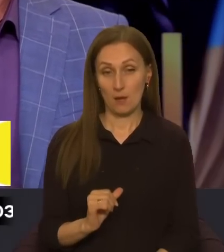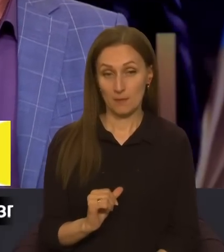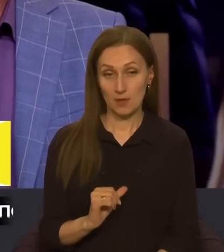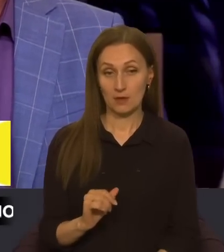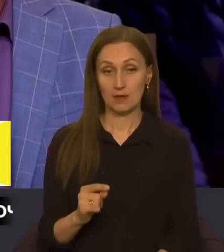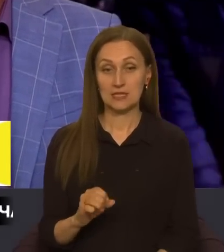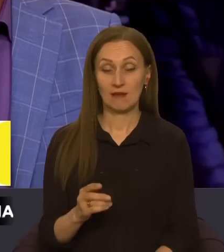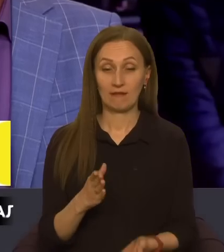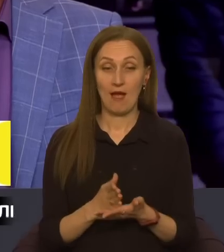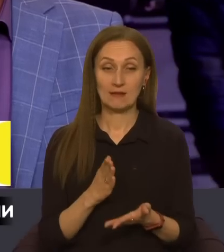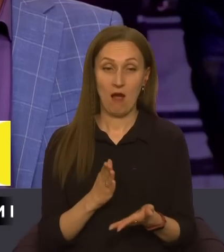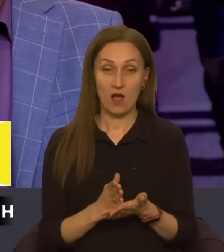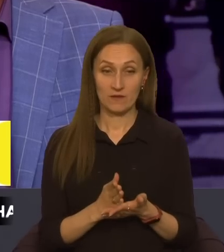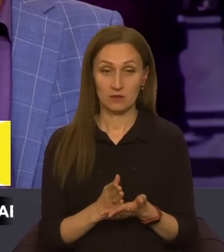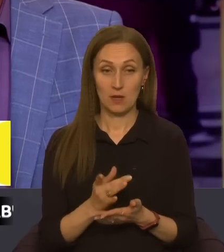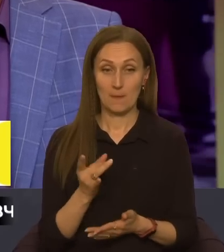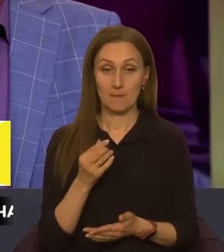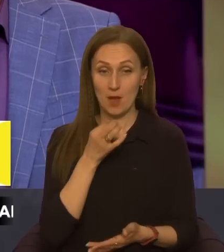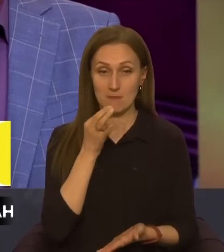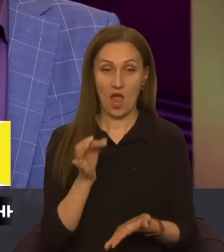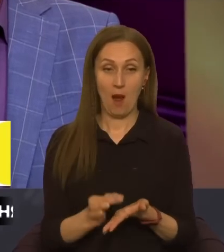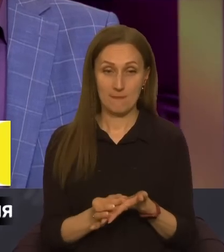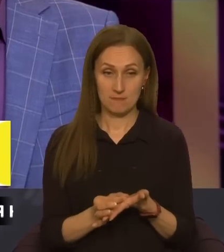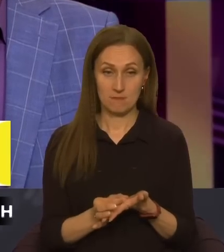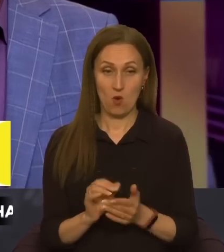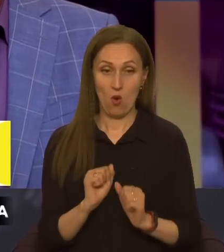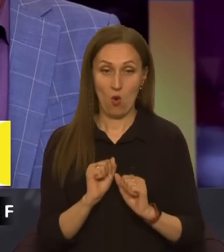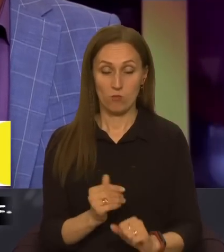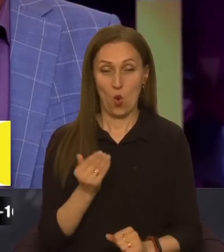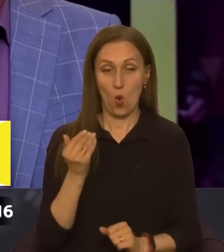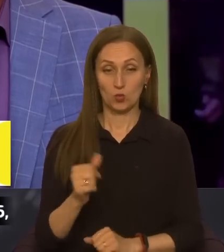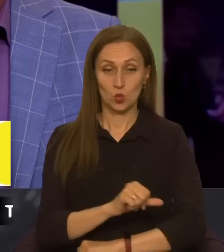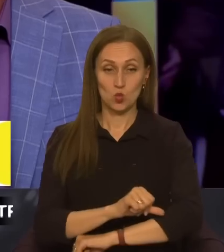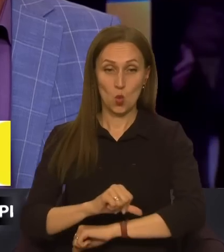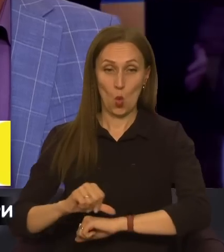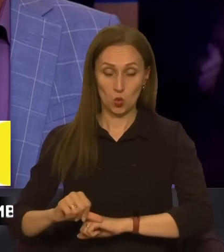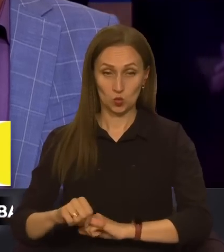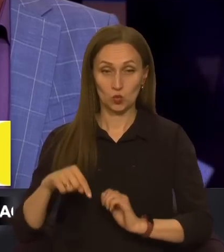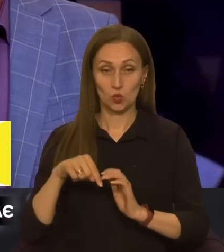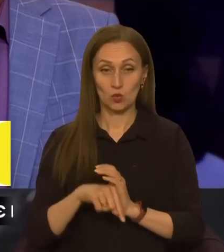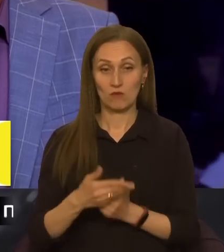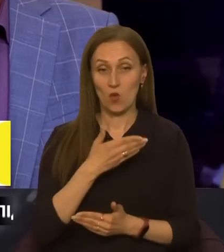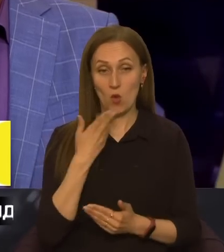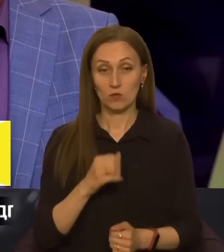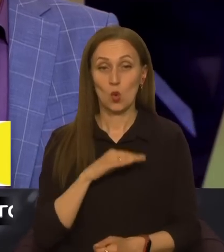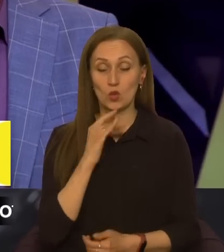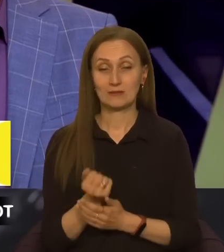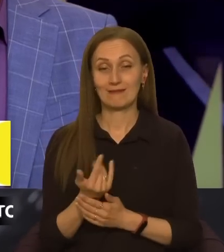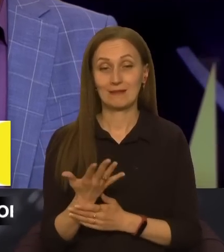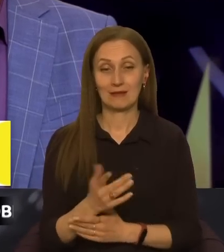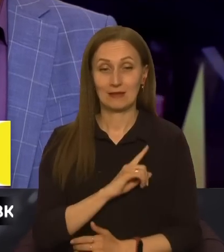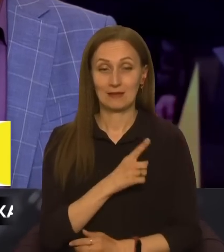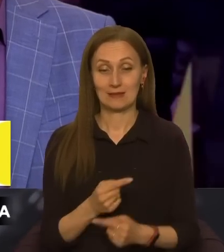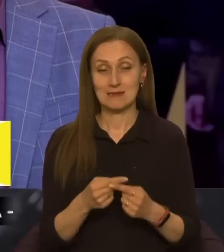це наявність білих плям в обороні їх кордону, тобто відсутність достатньої кількості сил